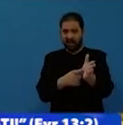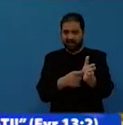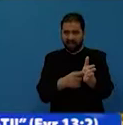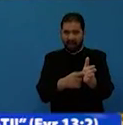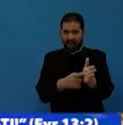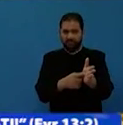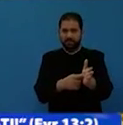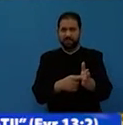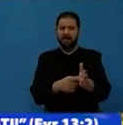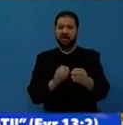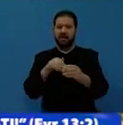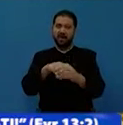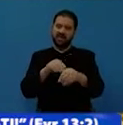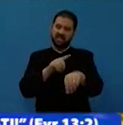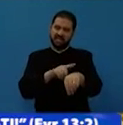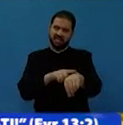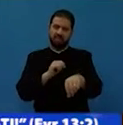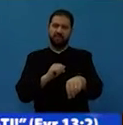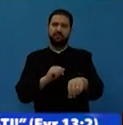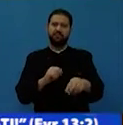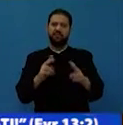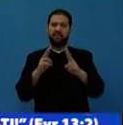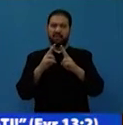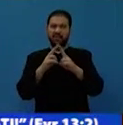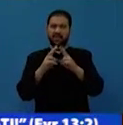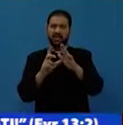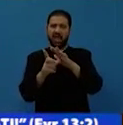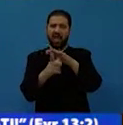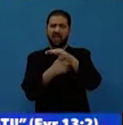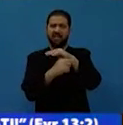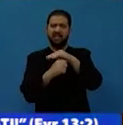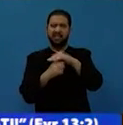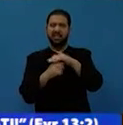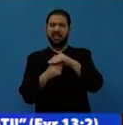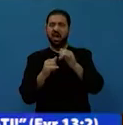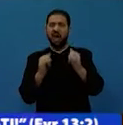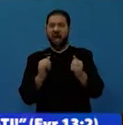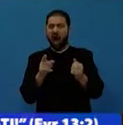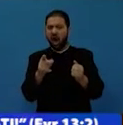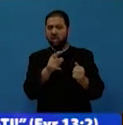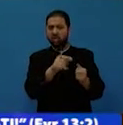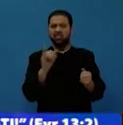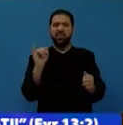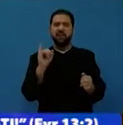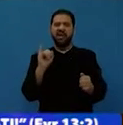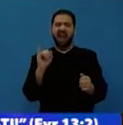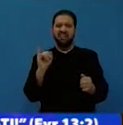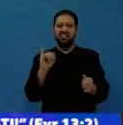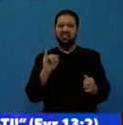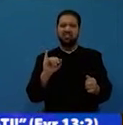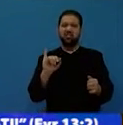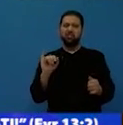că în timp că întâlnirea dintre acești imigranți și